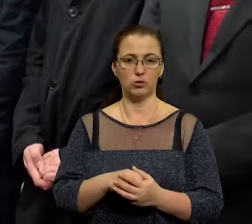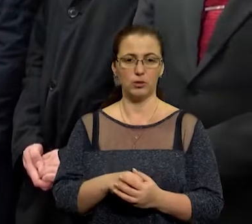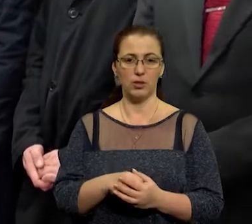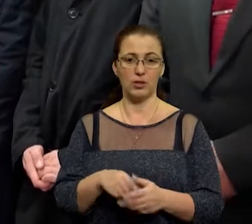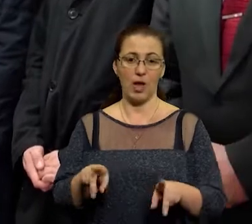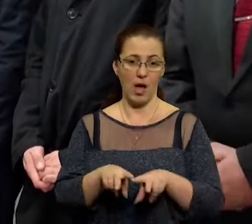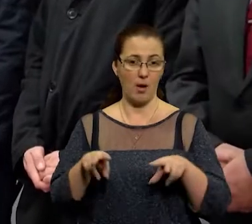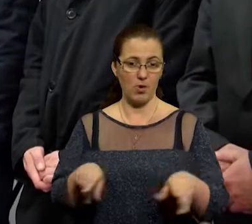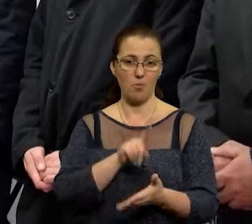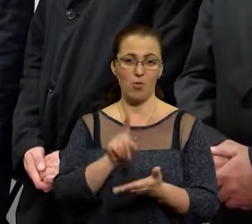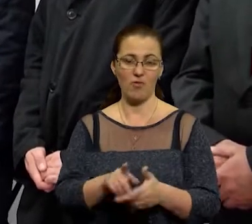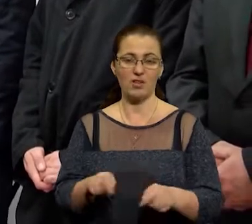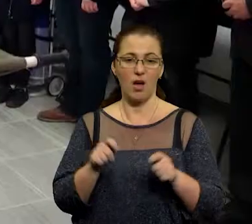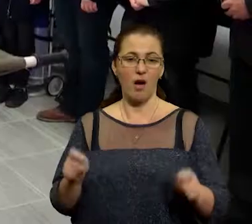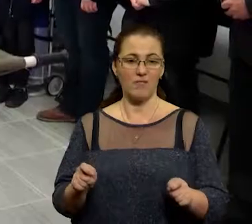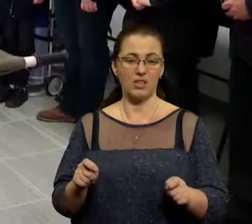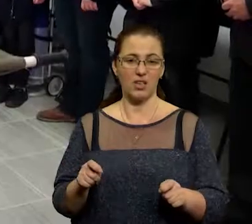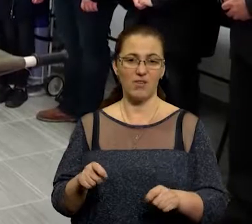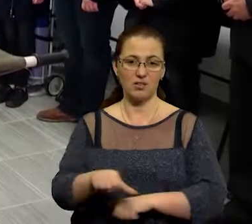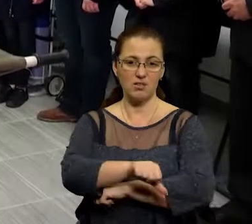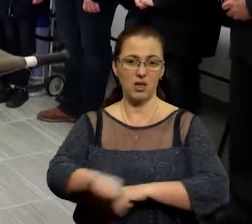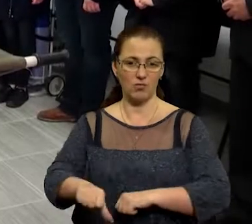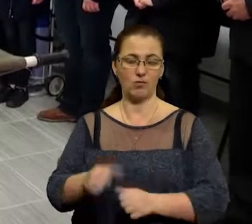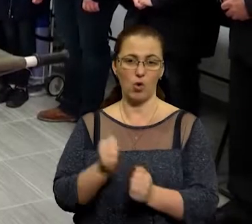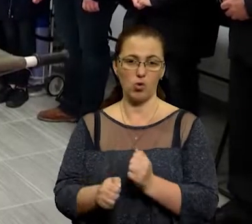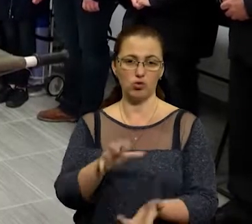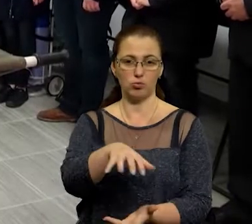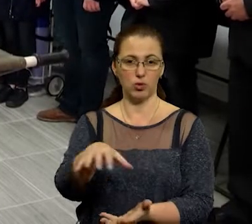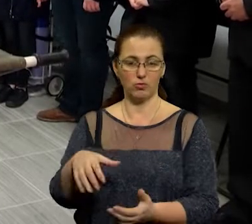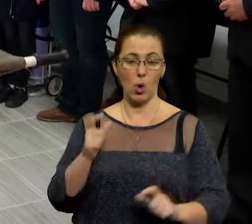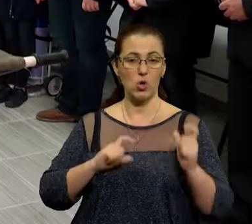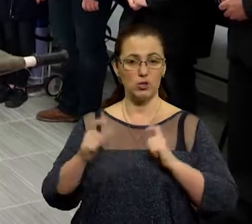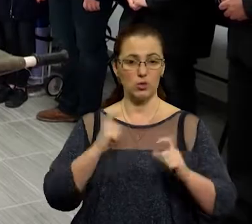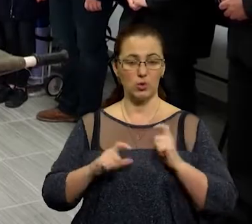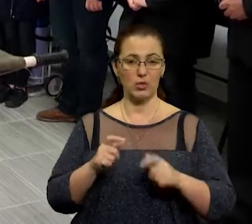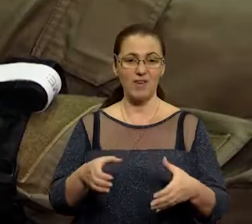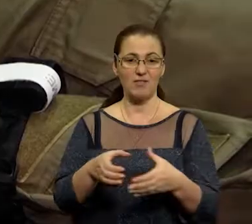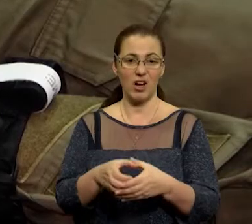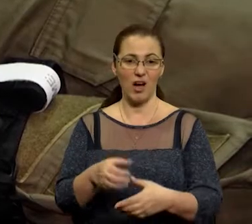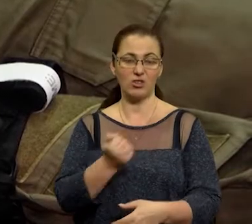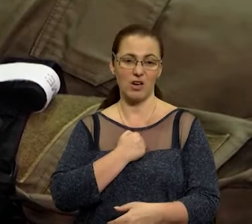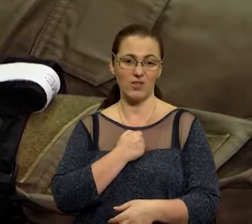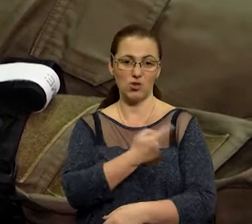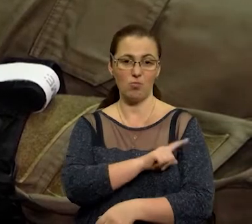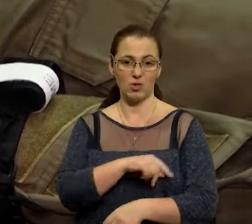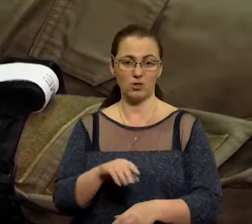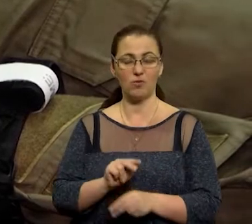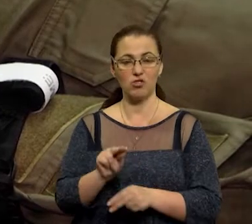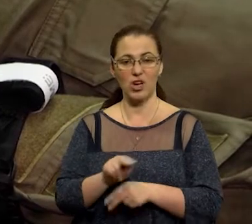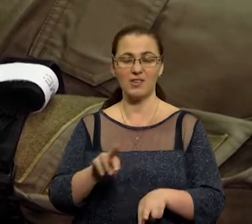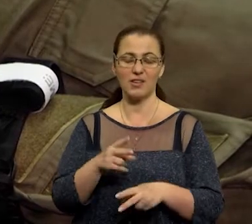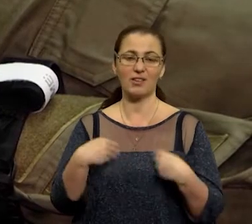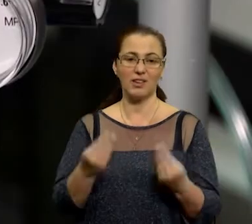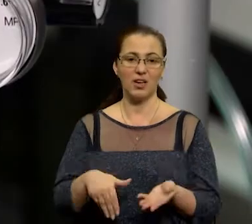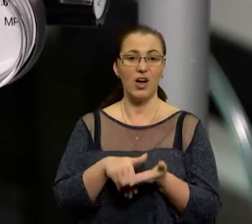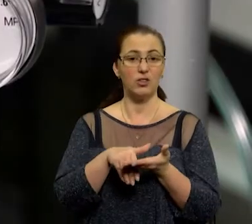розгортатись на передових позиціях у кожному підрозділі. Студентів кафедри військової медицини навчають, як надавати допомогу в екстрених